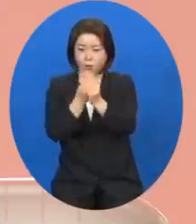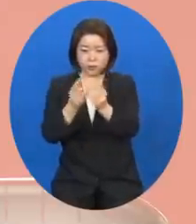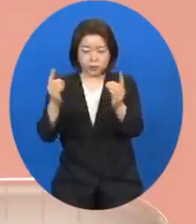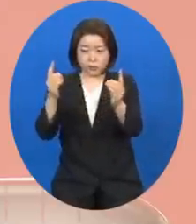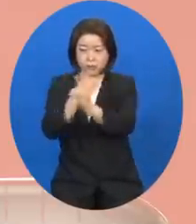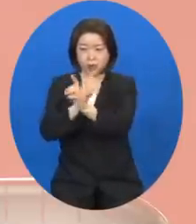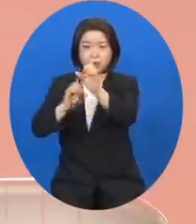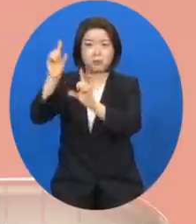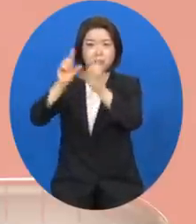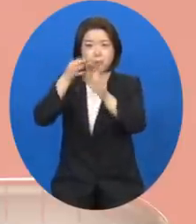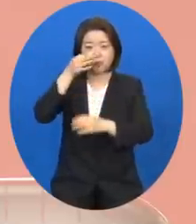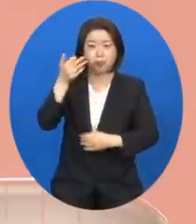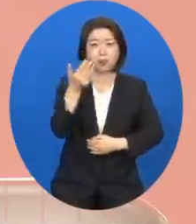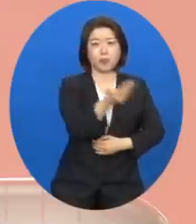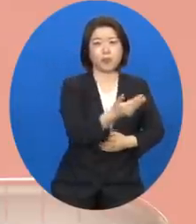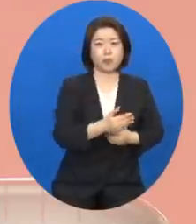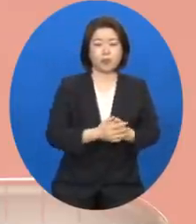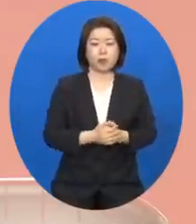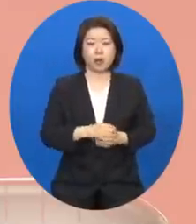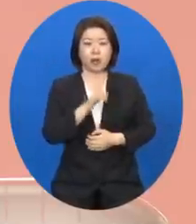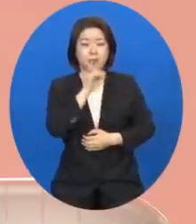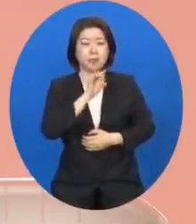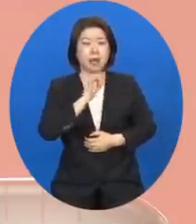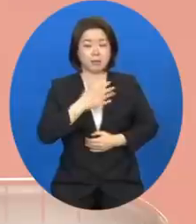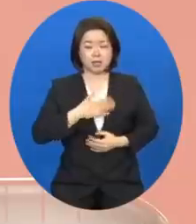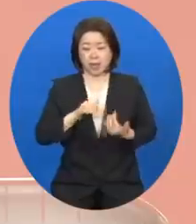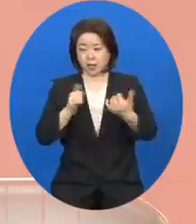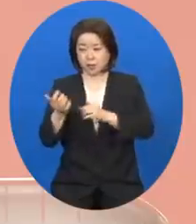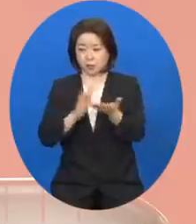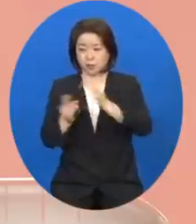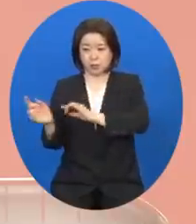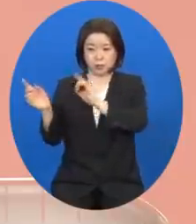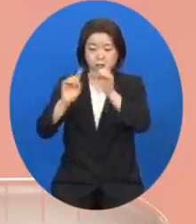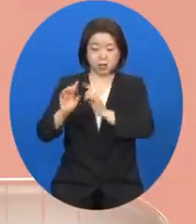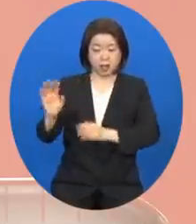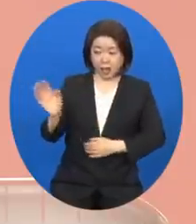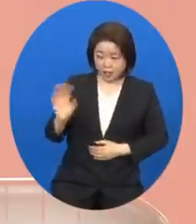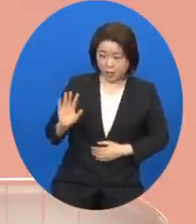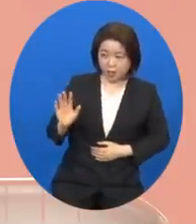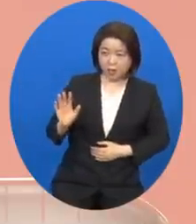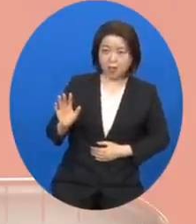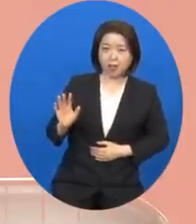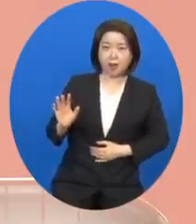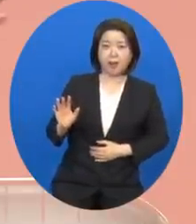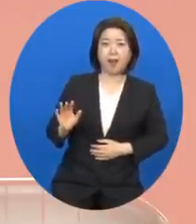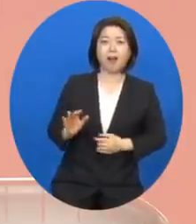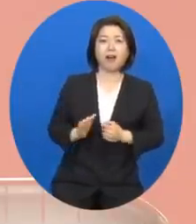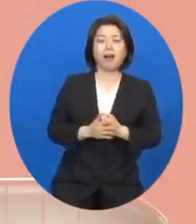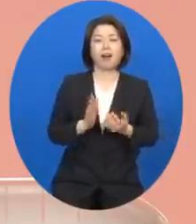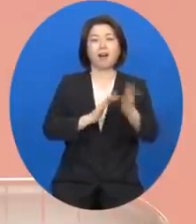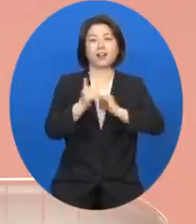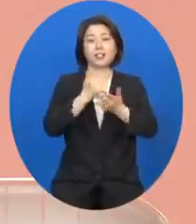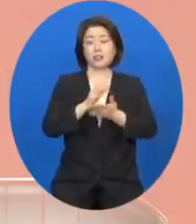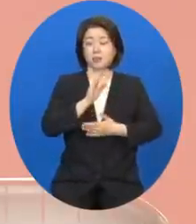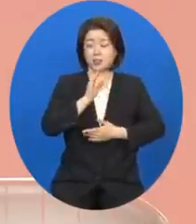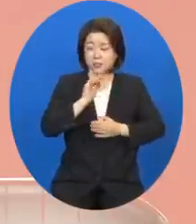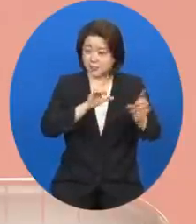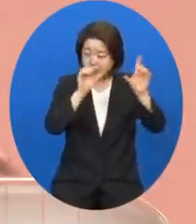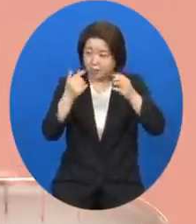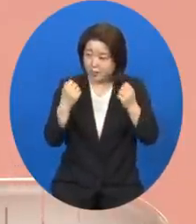달라졌어요. 말만 나는 죽고 예수로 사는 게 아니시구나. 예수님은 진짜 살아계신가